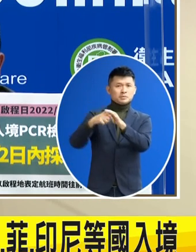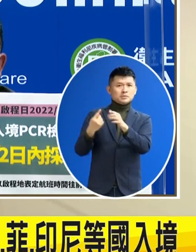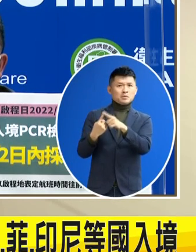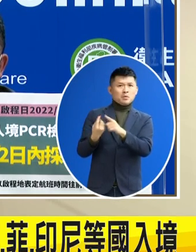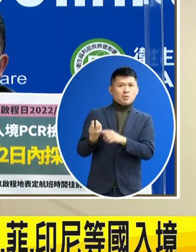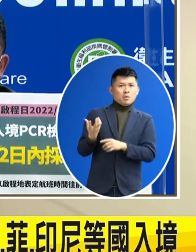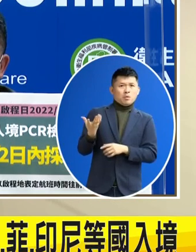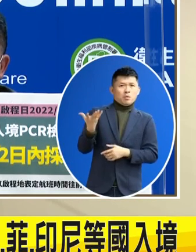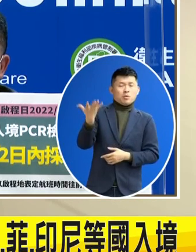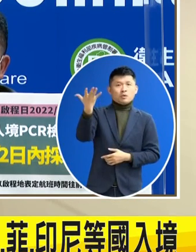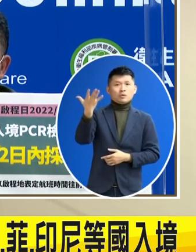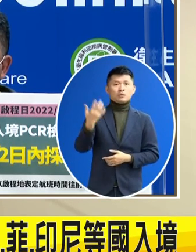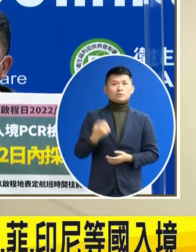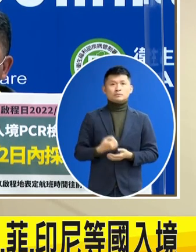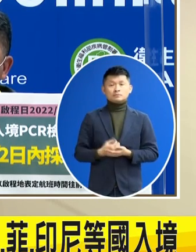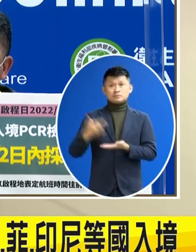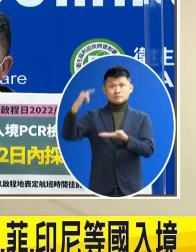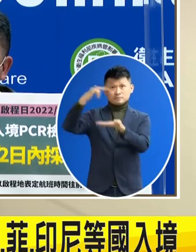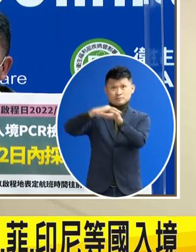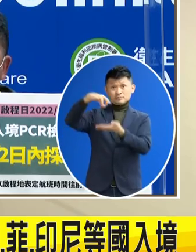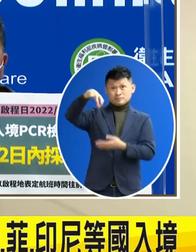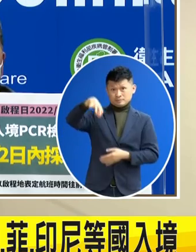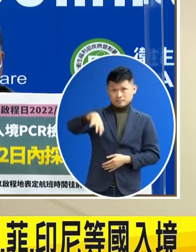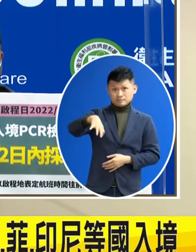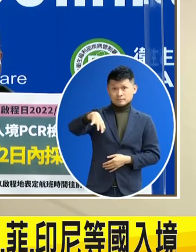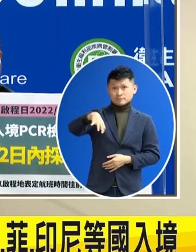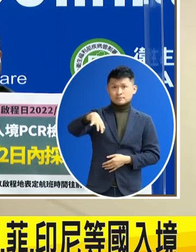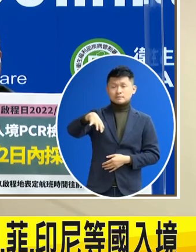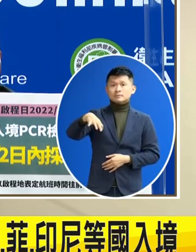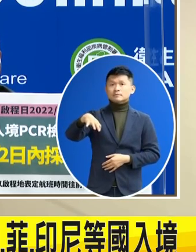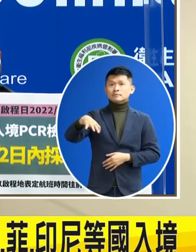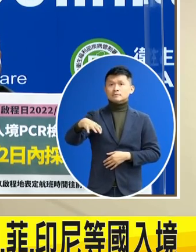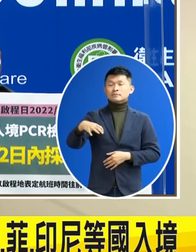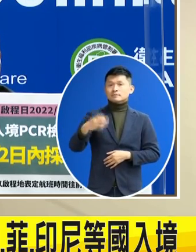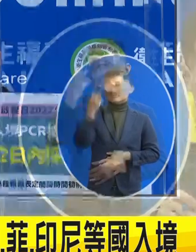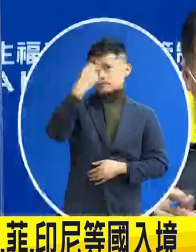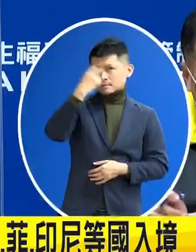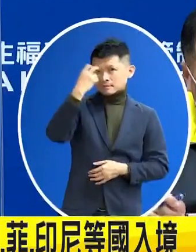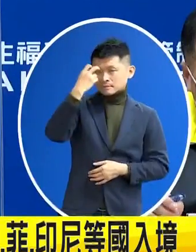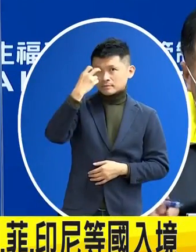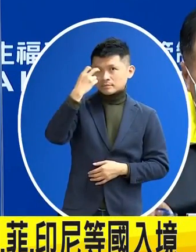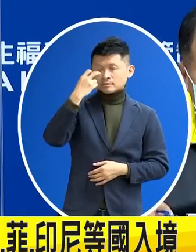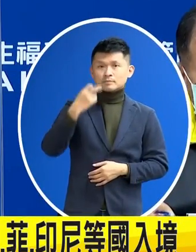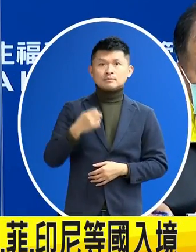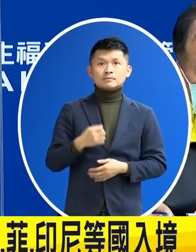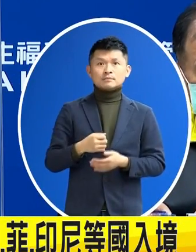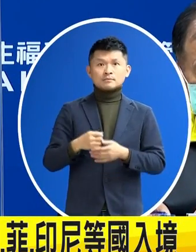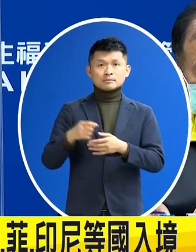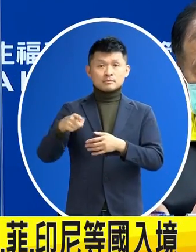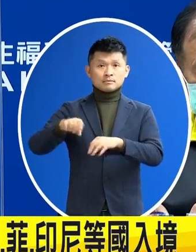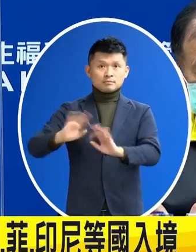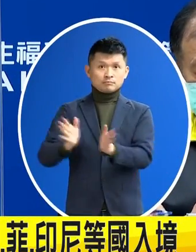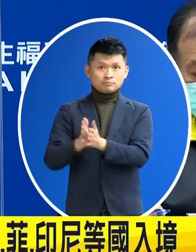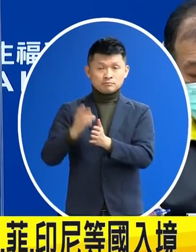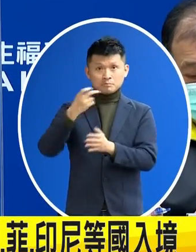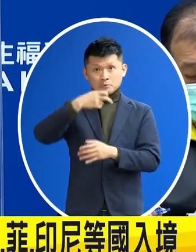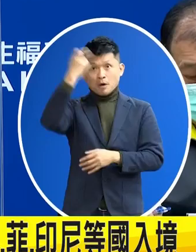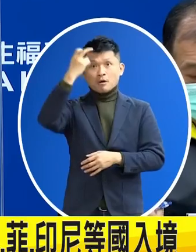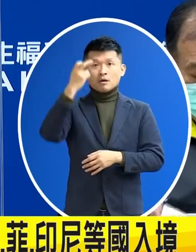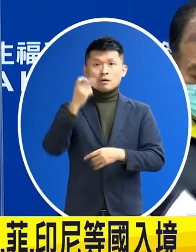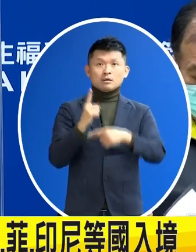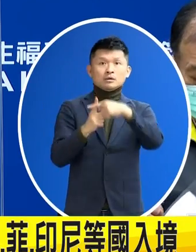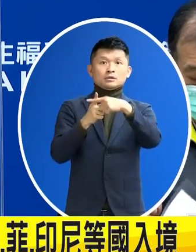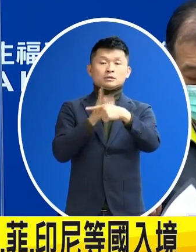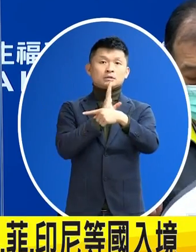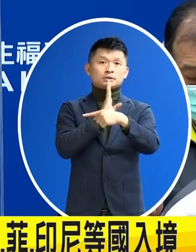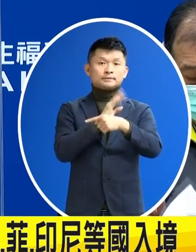而且多半我们在机场哈，在机场在裁检的时候哈，都是要第零天我们就裁检到，在